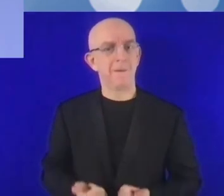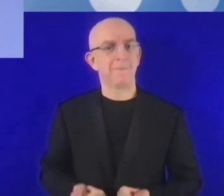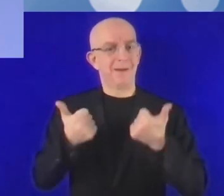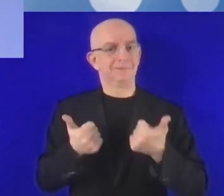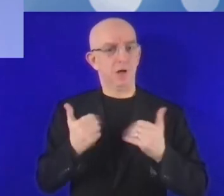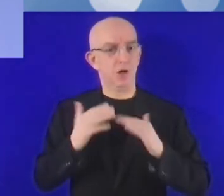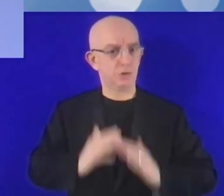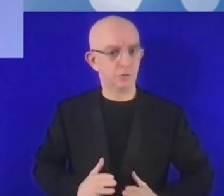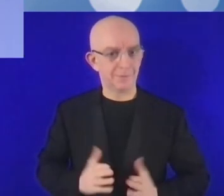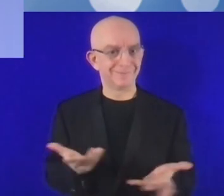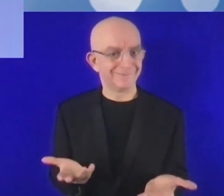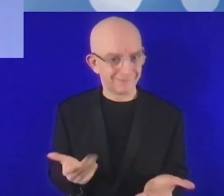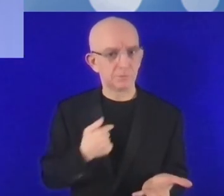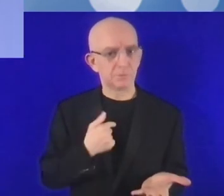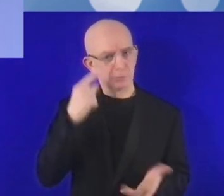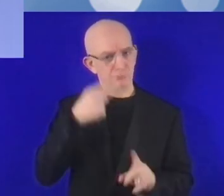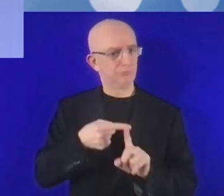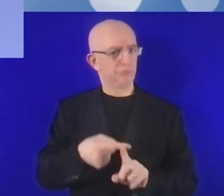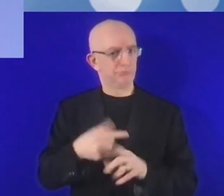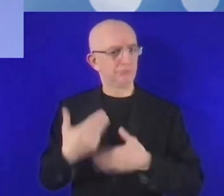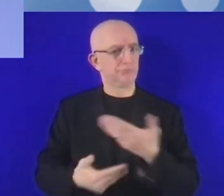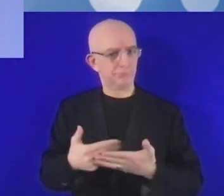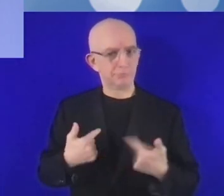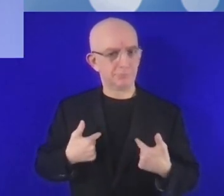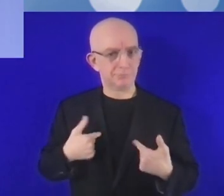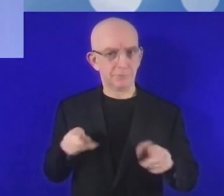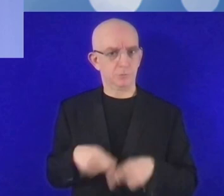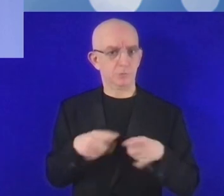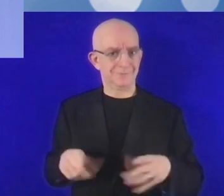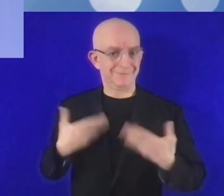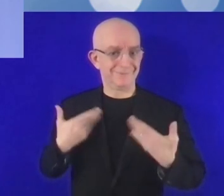我们在人类的发展并能够，但是